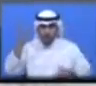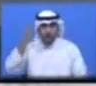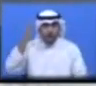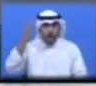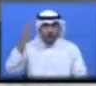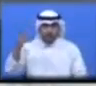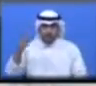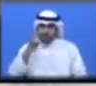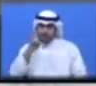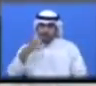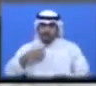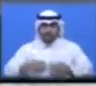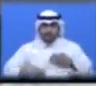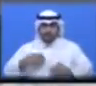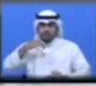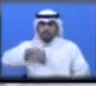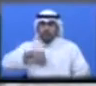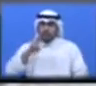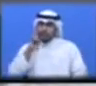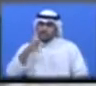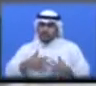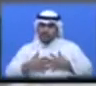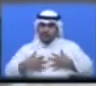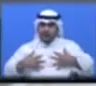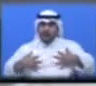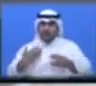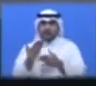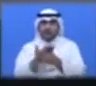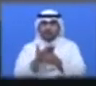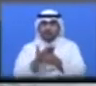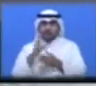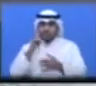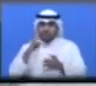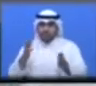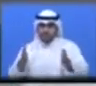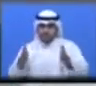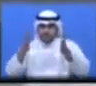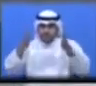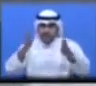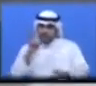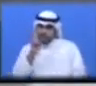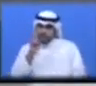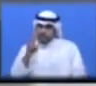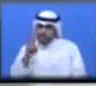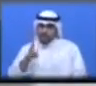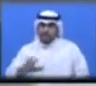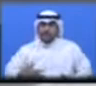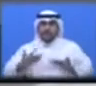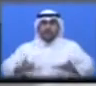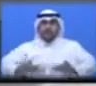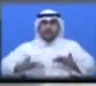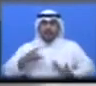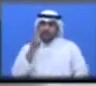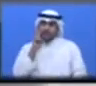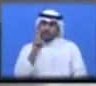نمارس البحث ولا يعني نأمل في أي الحصول على أي جوائز، إحنا بس مجرد أننا بنمارس البحث وفقا للقواعد